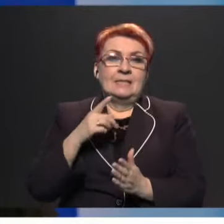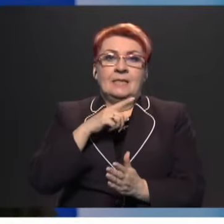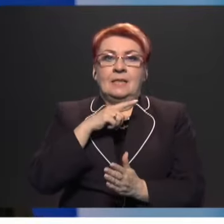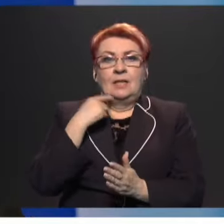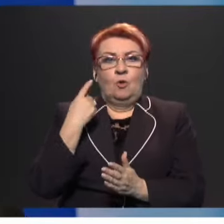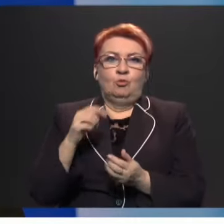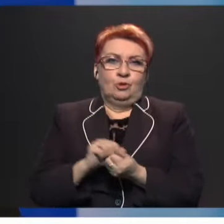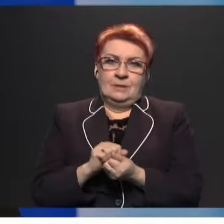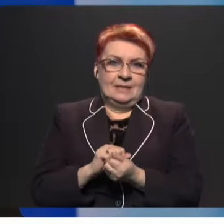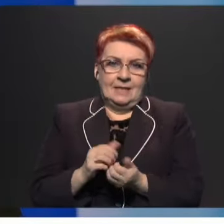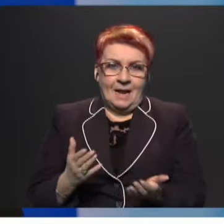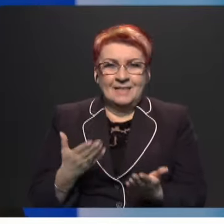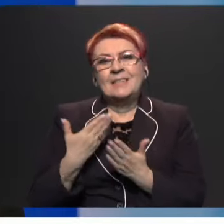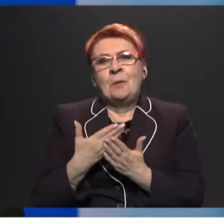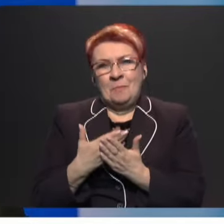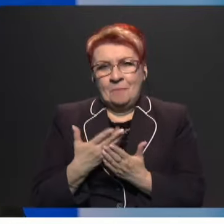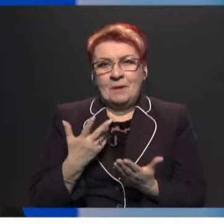с постиркой.